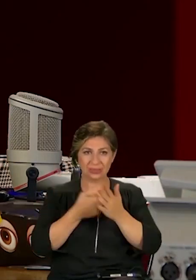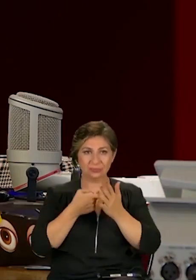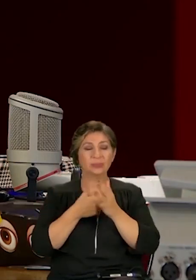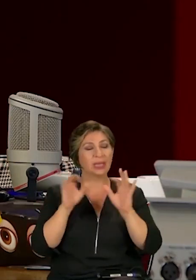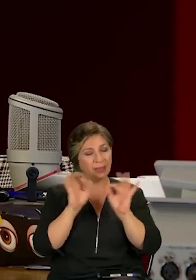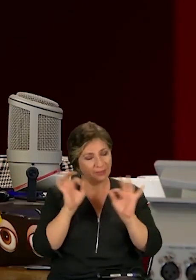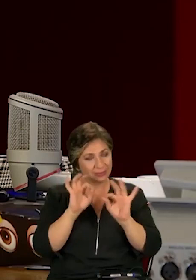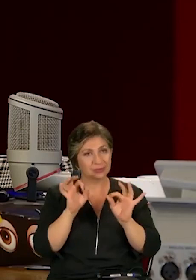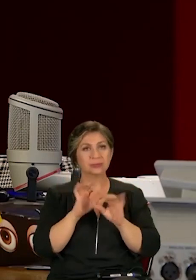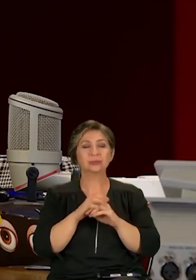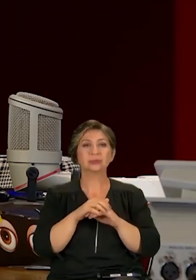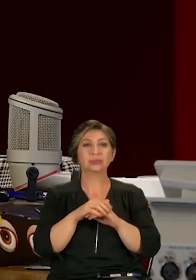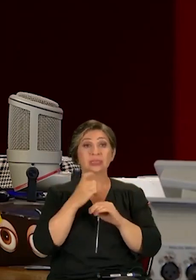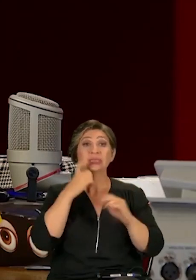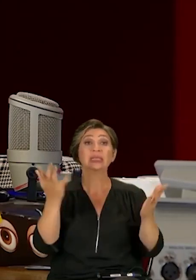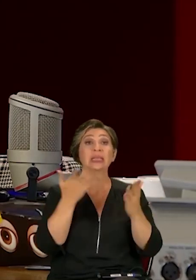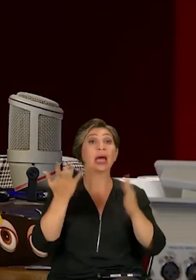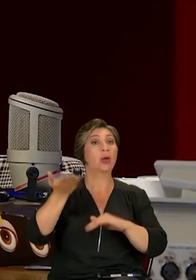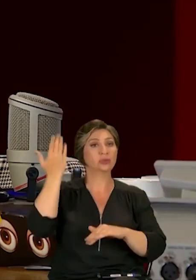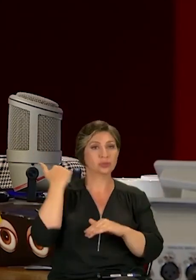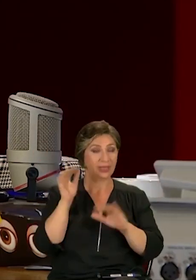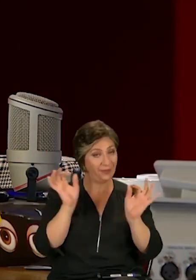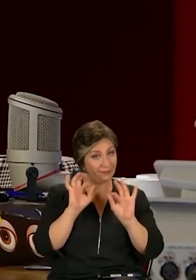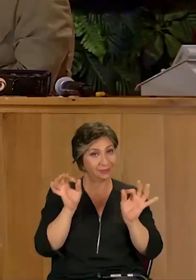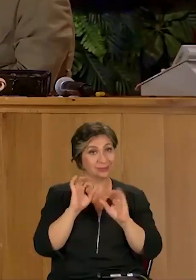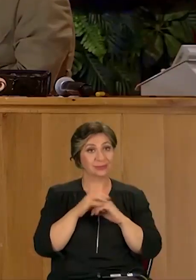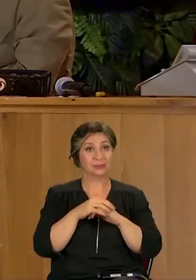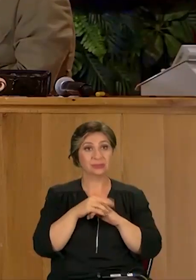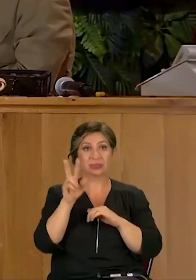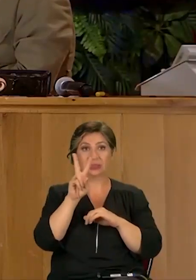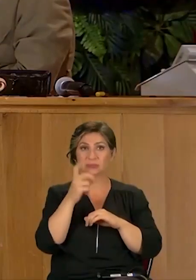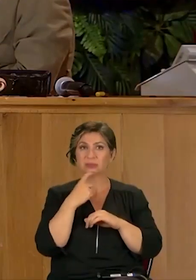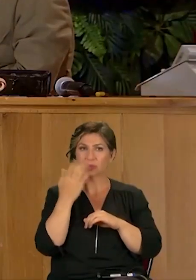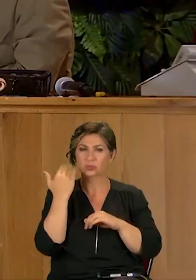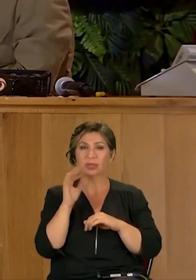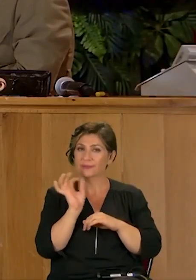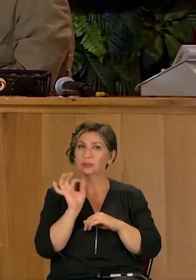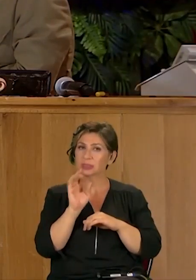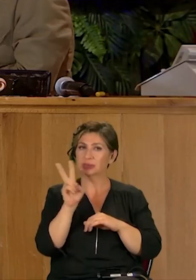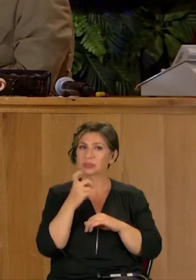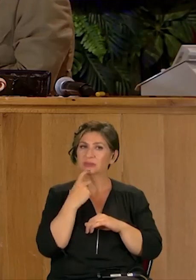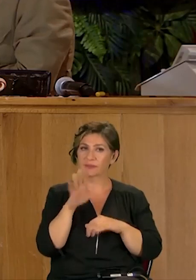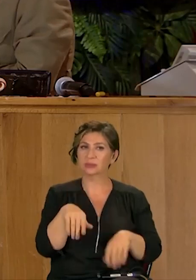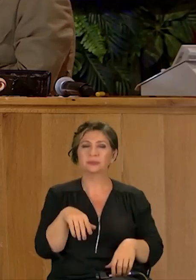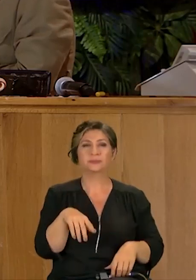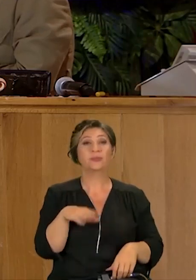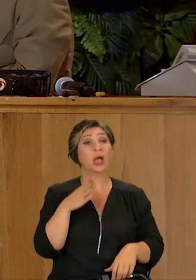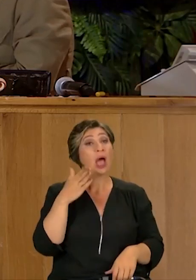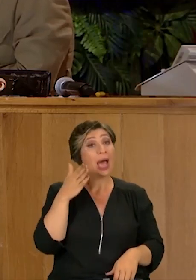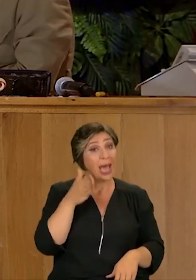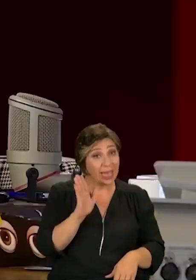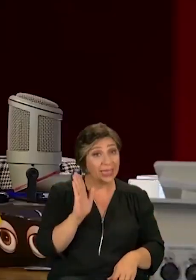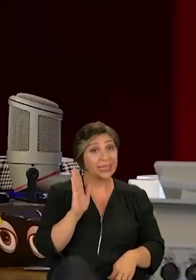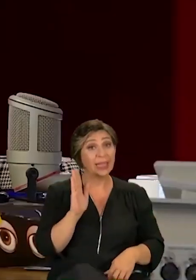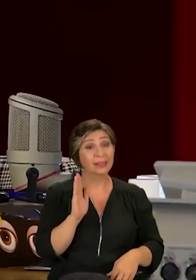veya evet, ismi gördüm. Evet, kesinlikle öyle. Yıllar önceydi. Kesinlikle öyle. Kaç yıl falan var mı? Evet, var. Yani